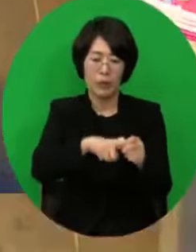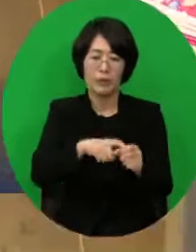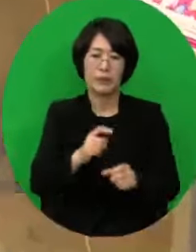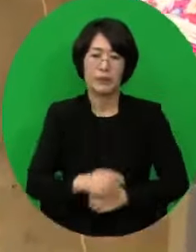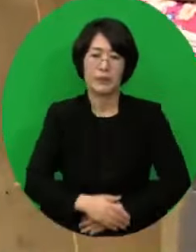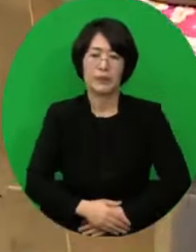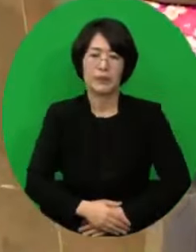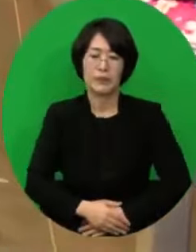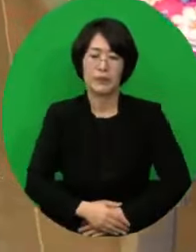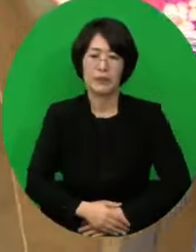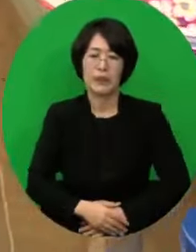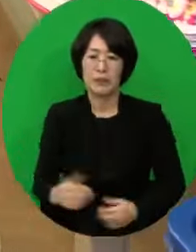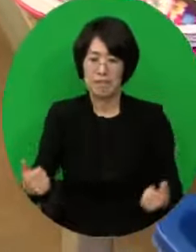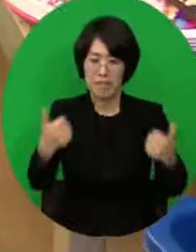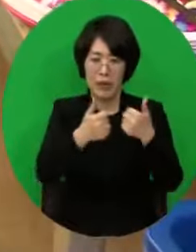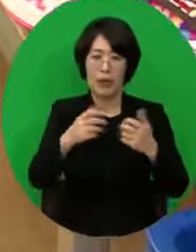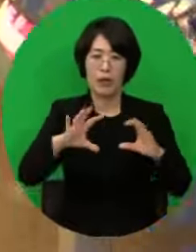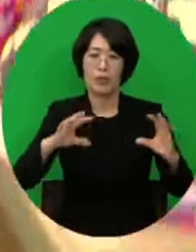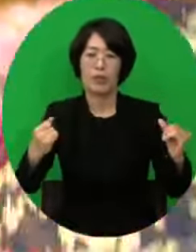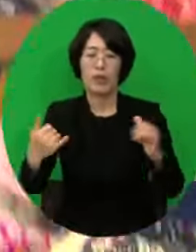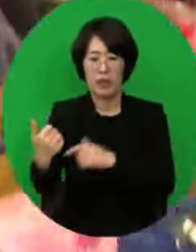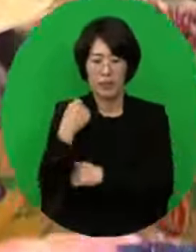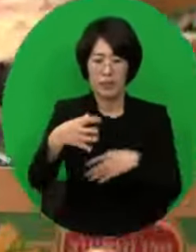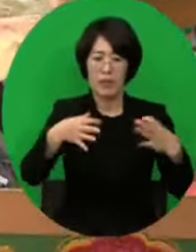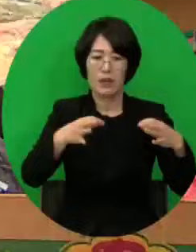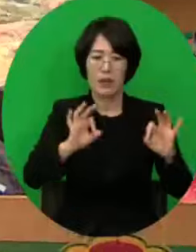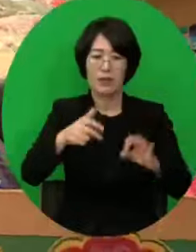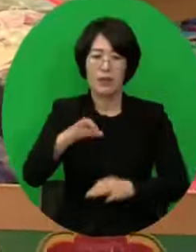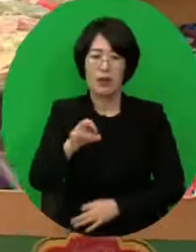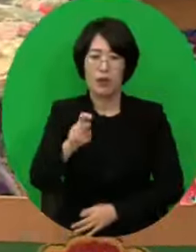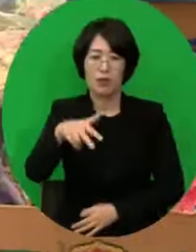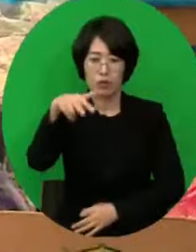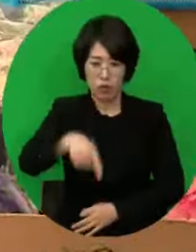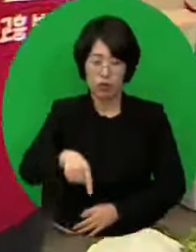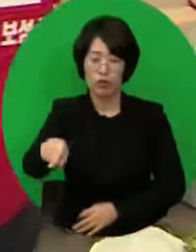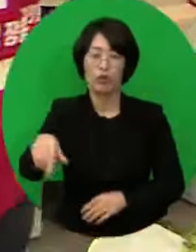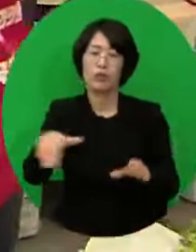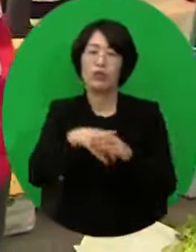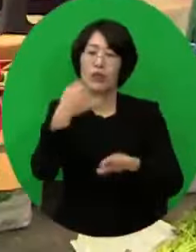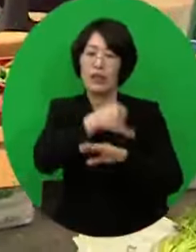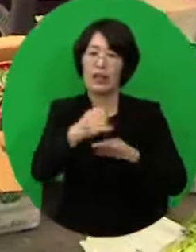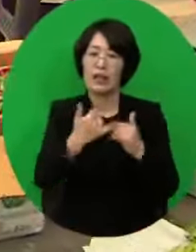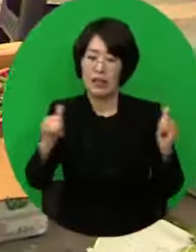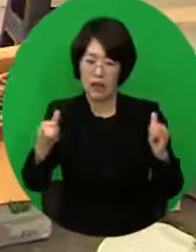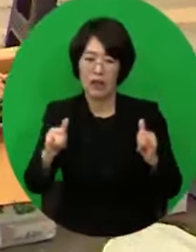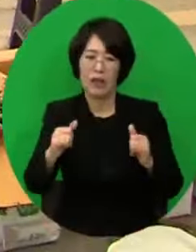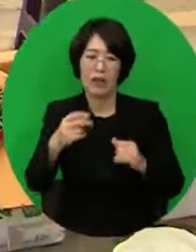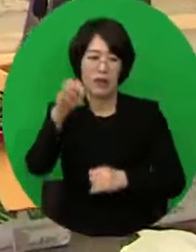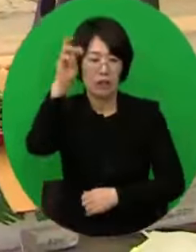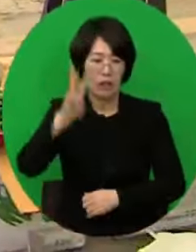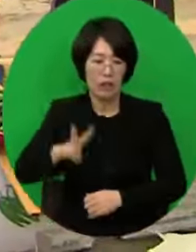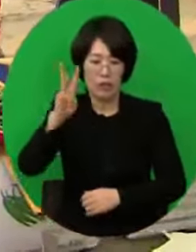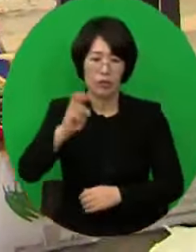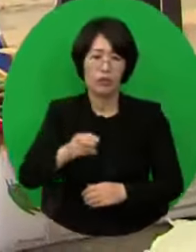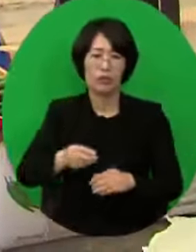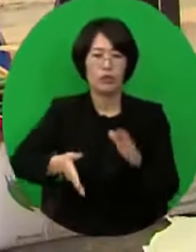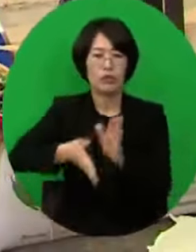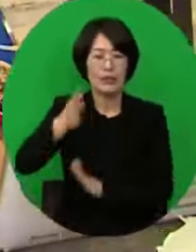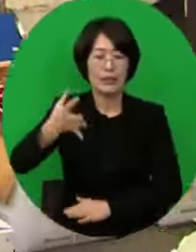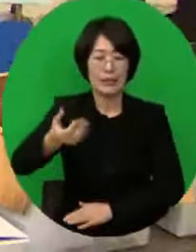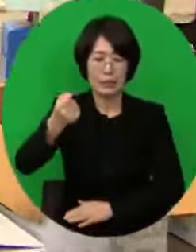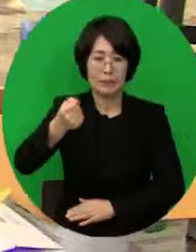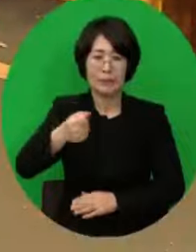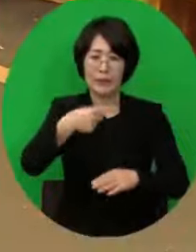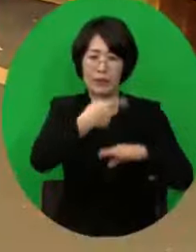있습니다. 이에 맞서는 국민의힘 김형주 후보는 문화기획자로 광주 시립민속박물관 학예연구실장 등을